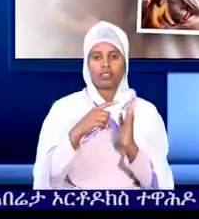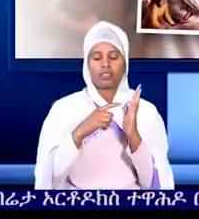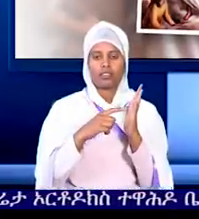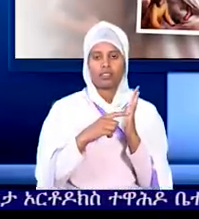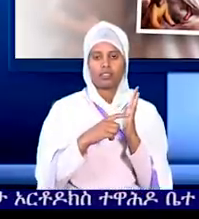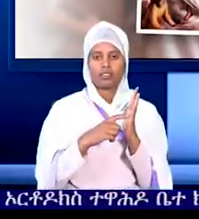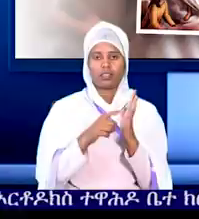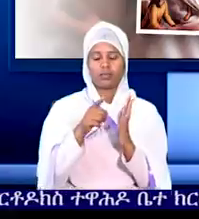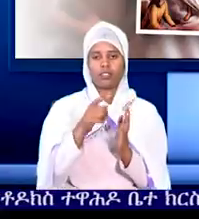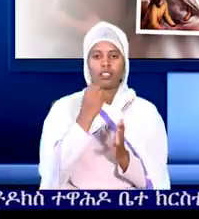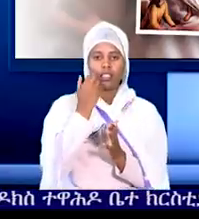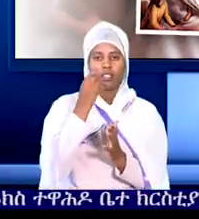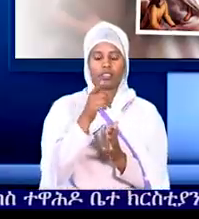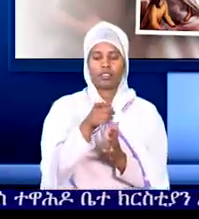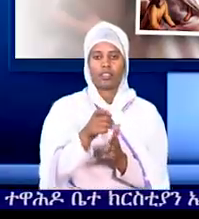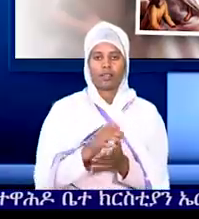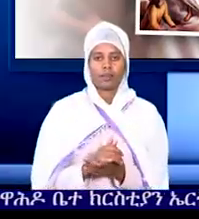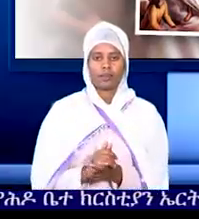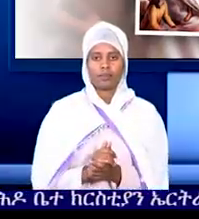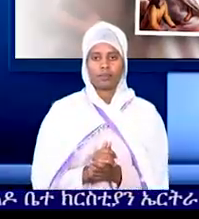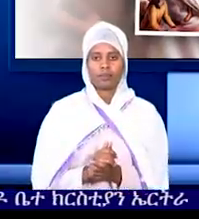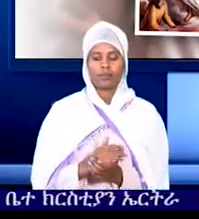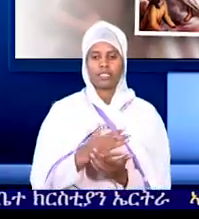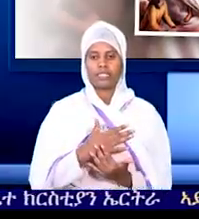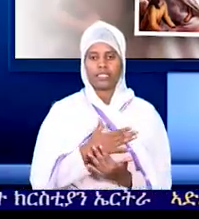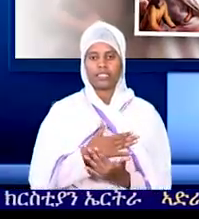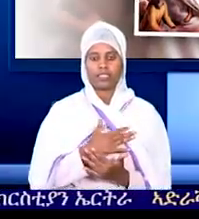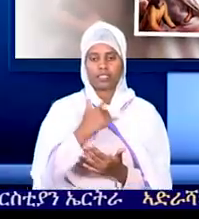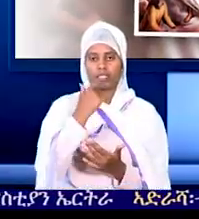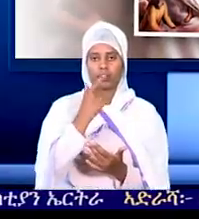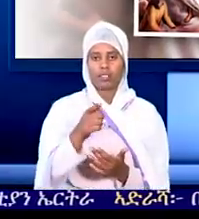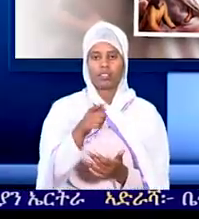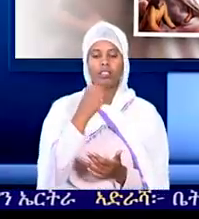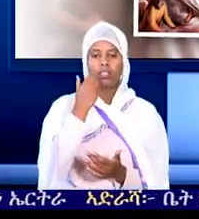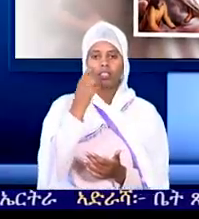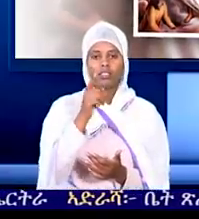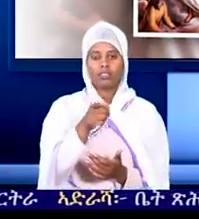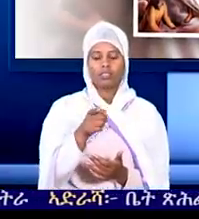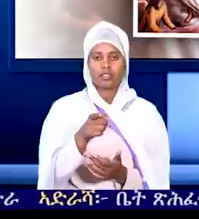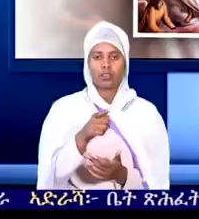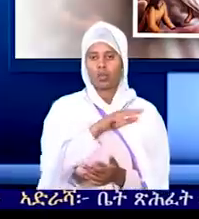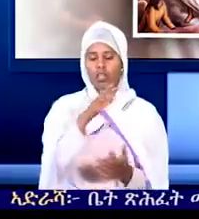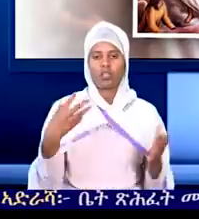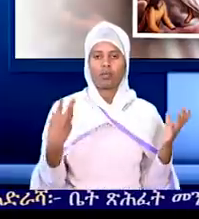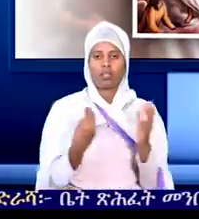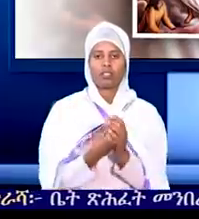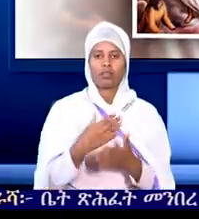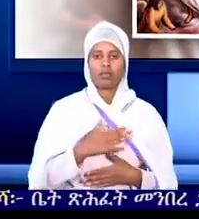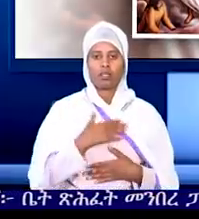አርባተን ጠቅሲ በዛ ዕለት እዚኣ ደስ ይበለና፣ በዛ ዕለት